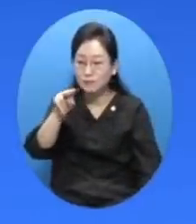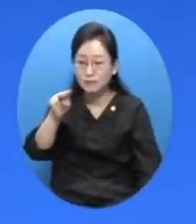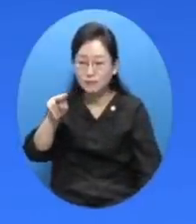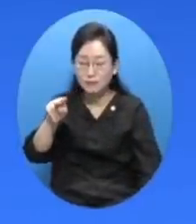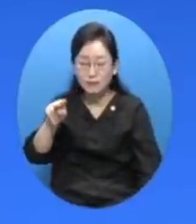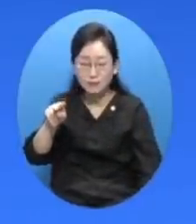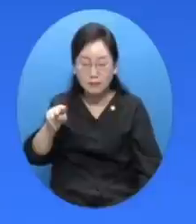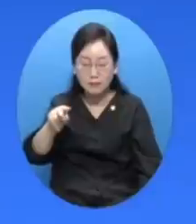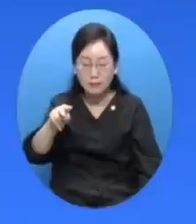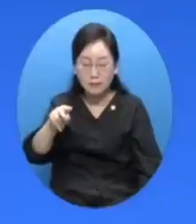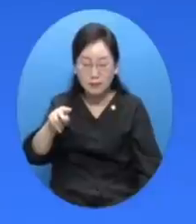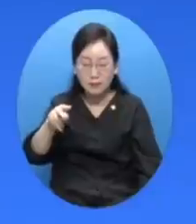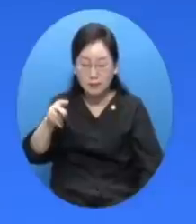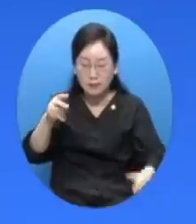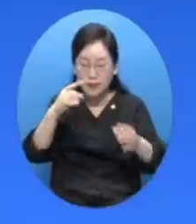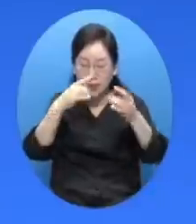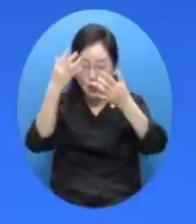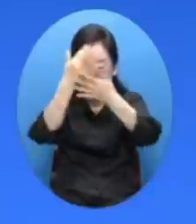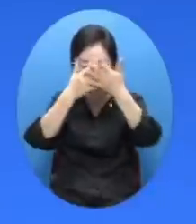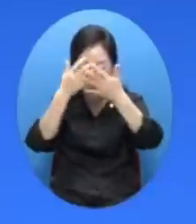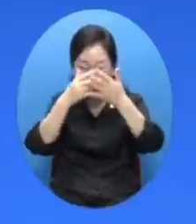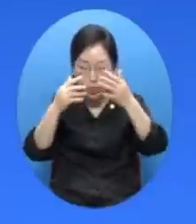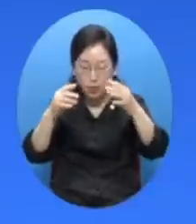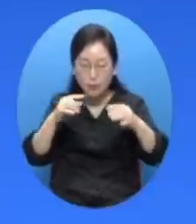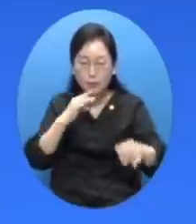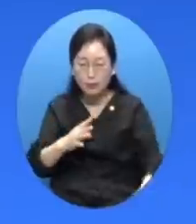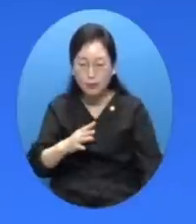보이는 것은 없고 매매 우는